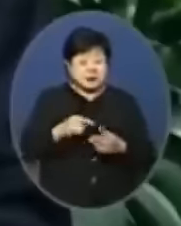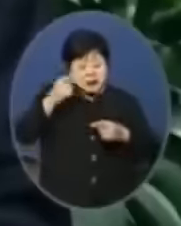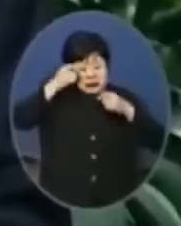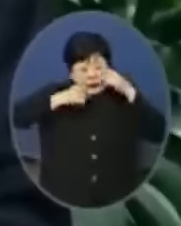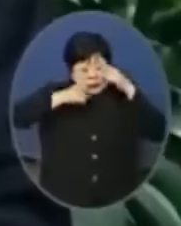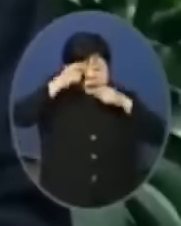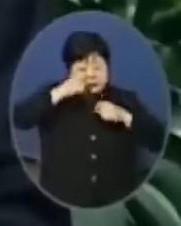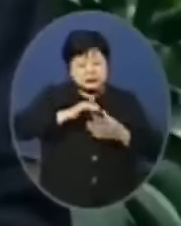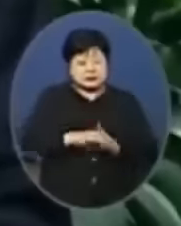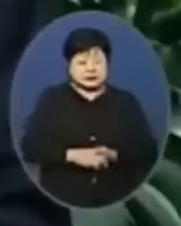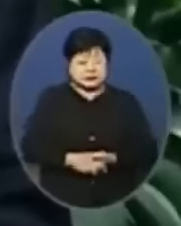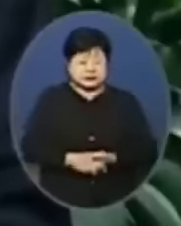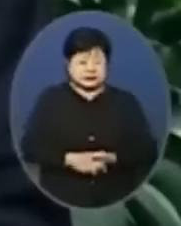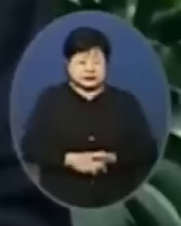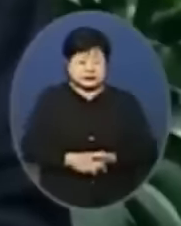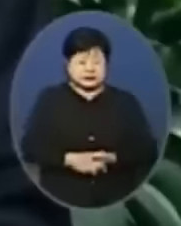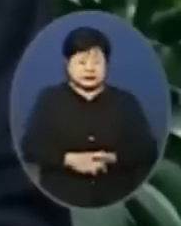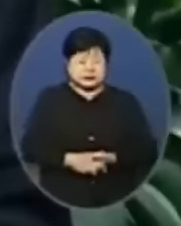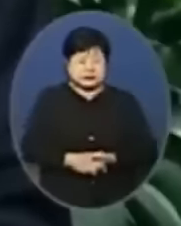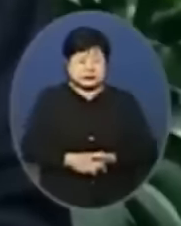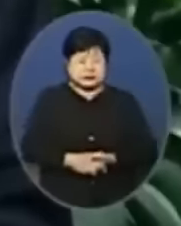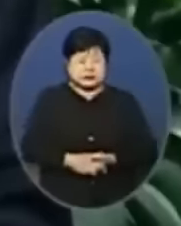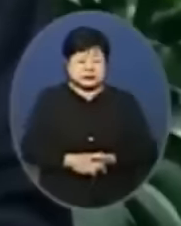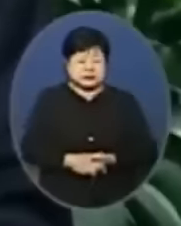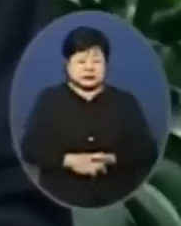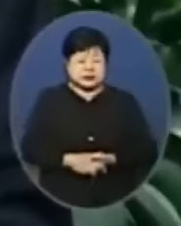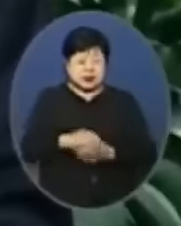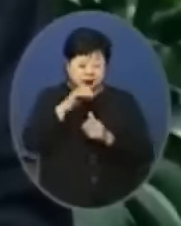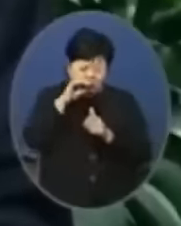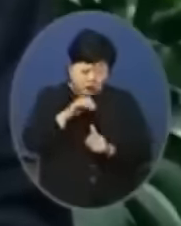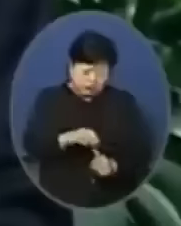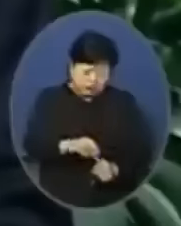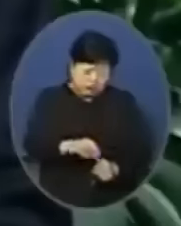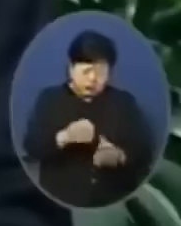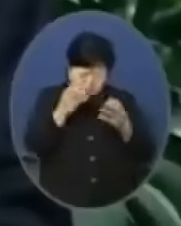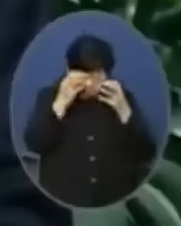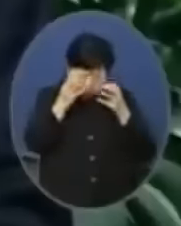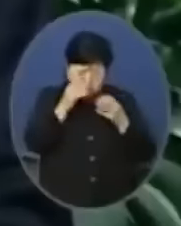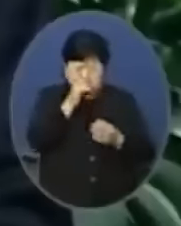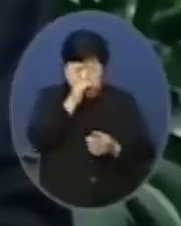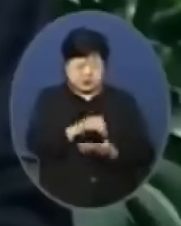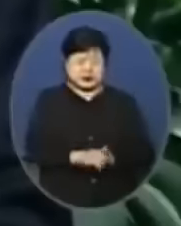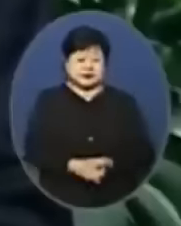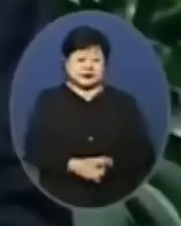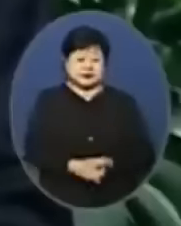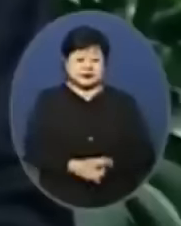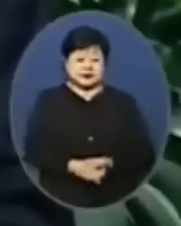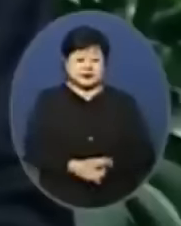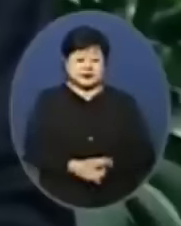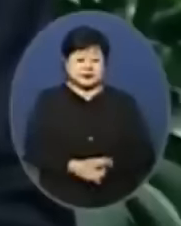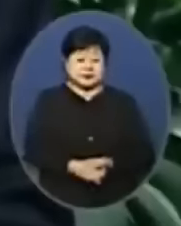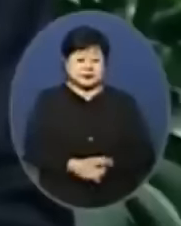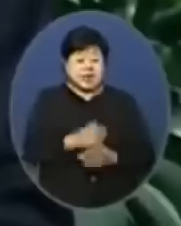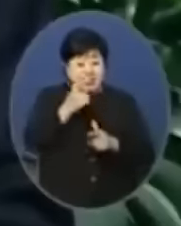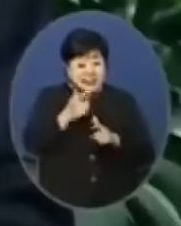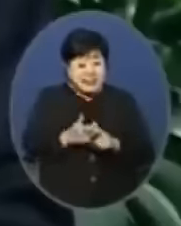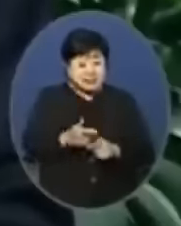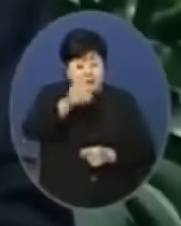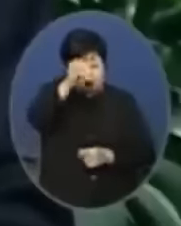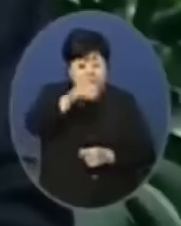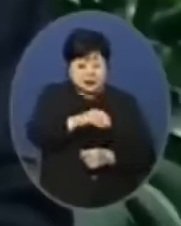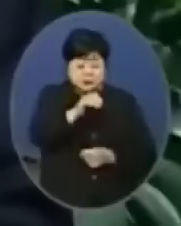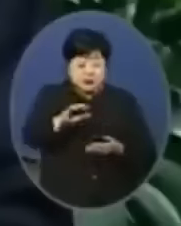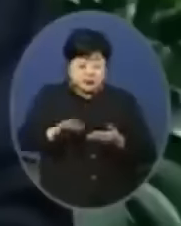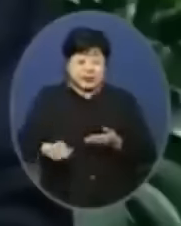슬픔이 중심을 잡아버리면 고통스럽게 말로 닿을 수 없습니다. 예수님의 십자가